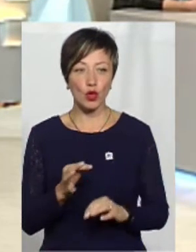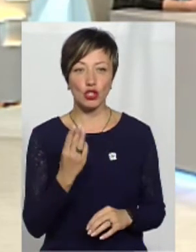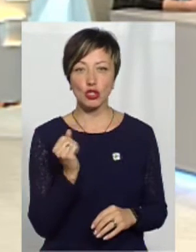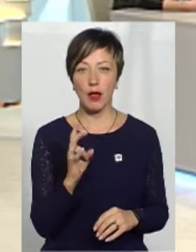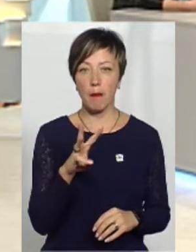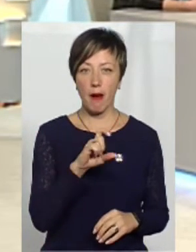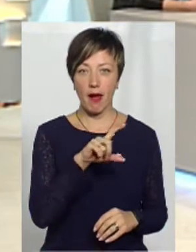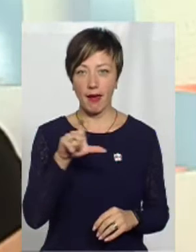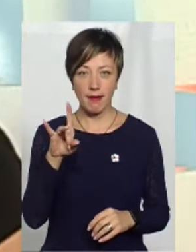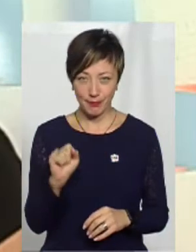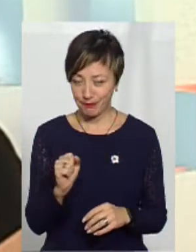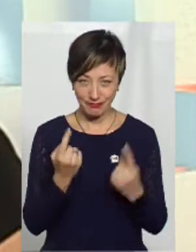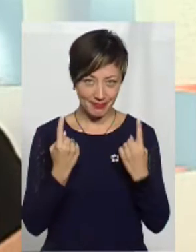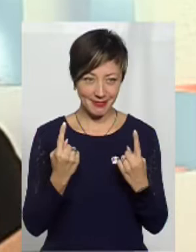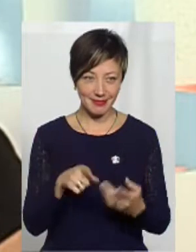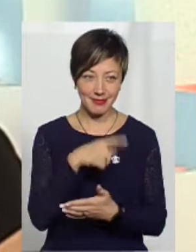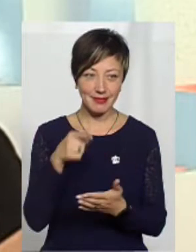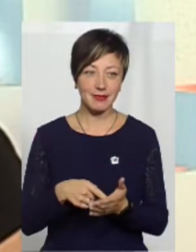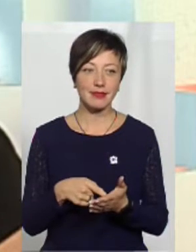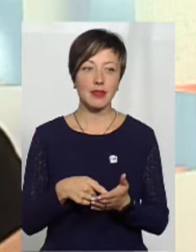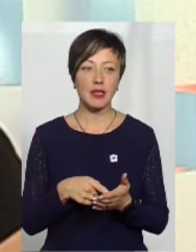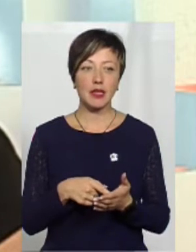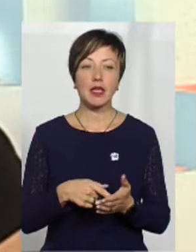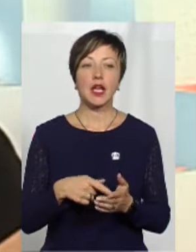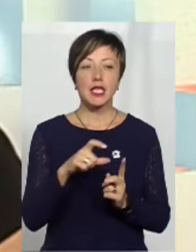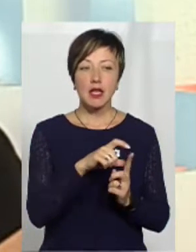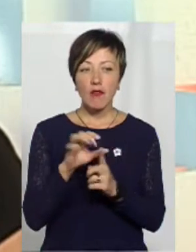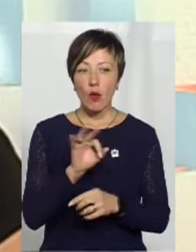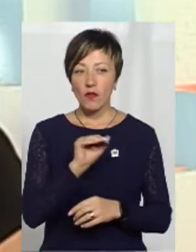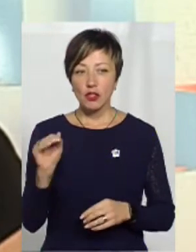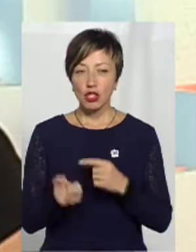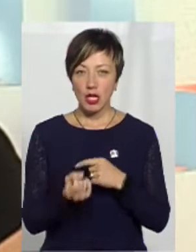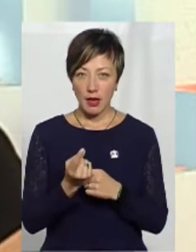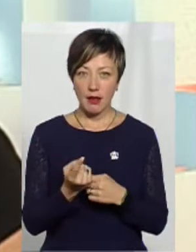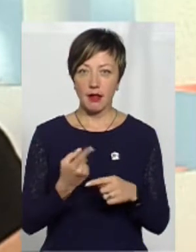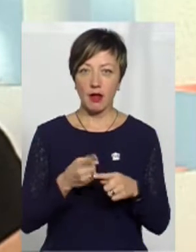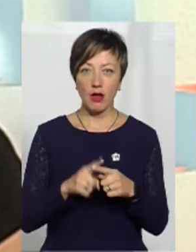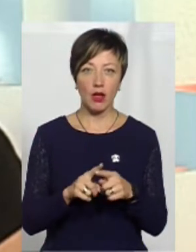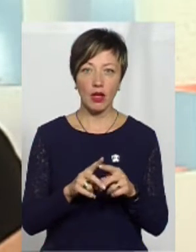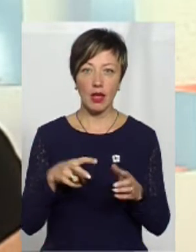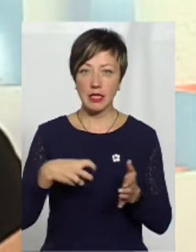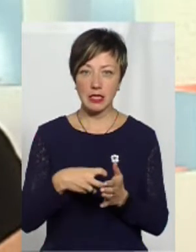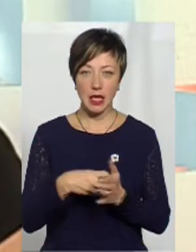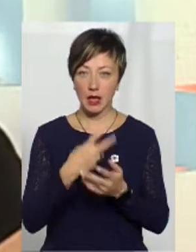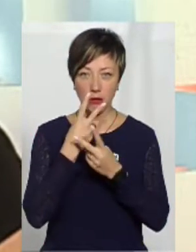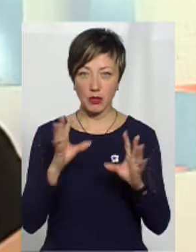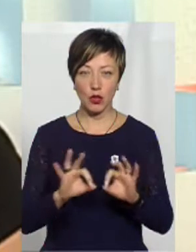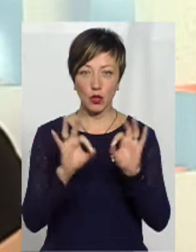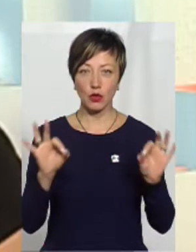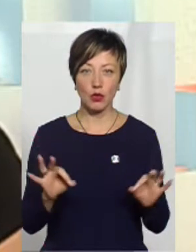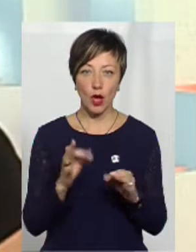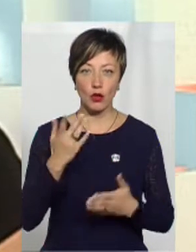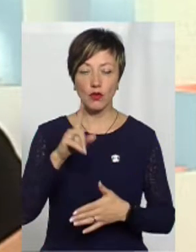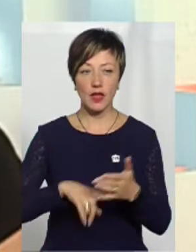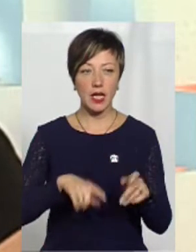Це велике запитання, єдине декілька слів можна сказати, знову ж таки, з офіційних джерел, тому що, власне, листа ніхто не бачив, і формули цієї, ну, якщо